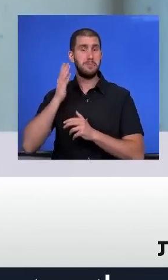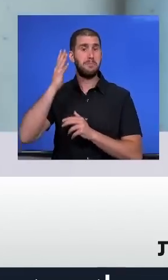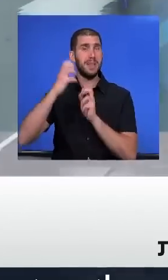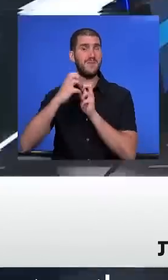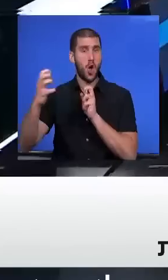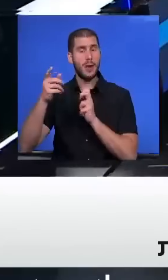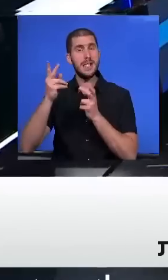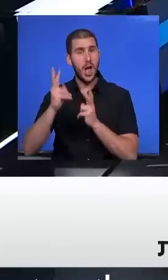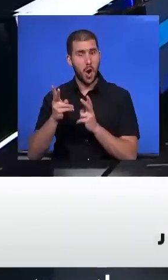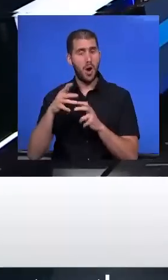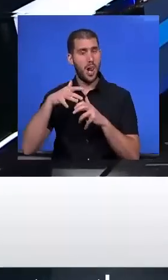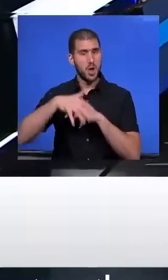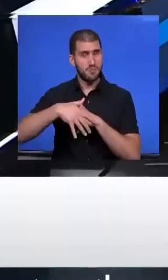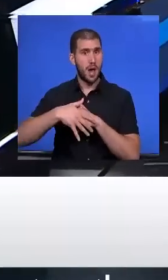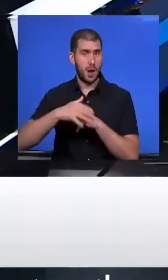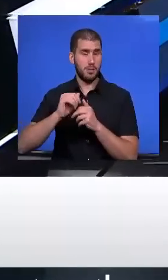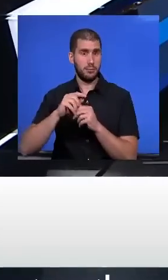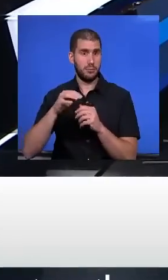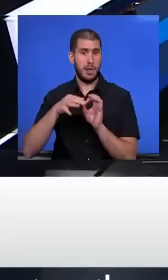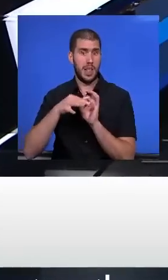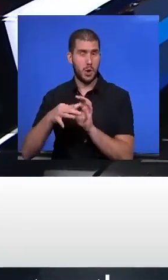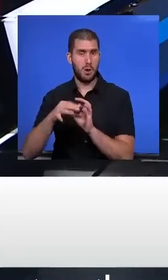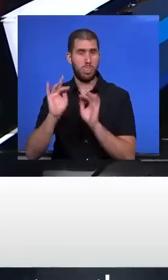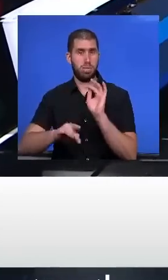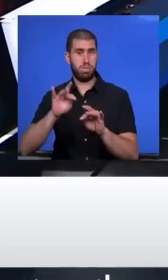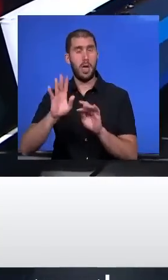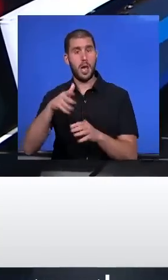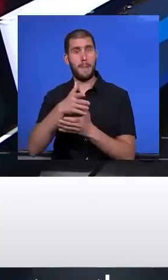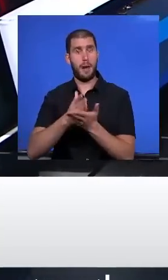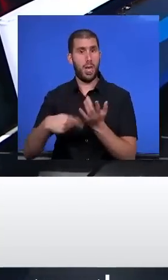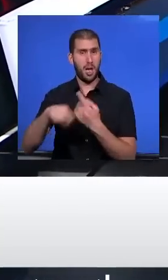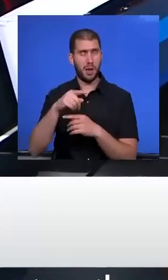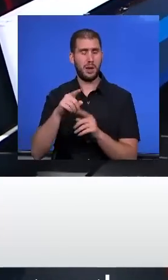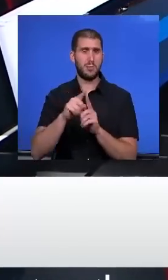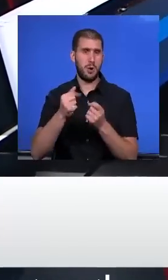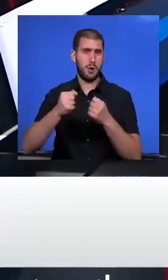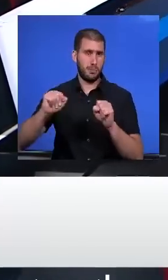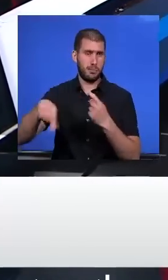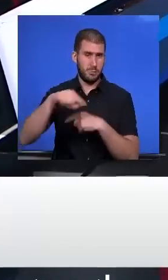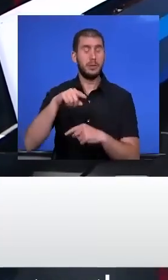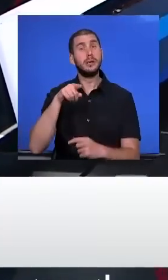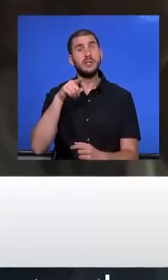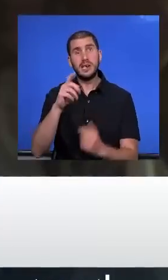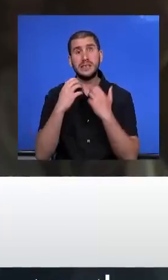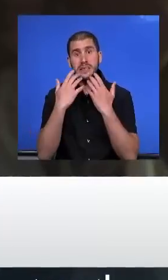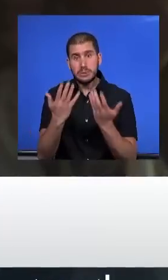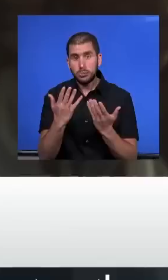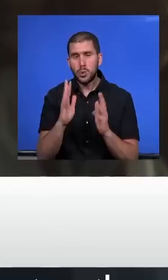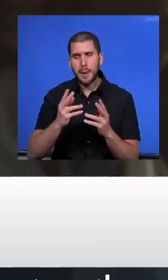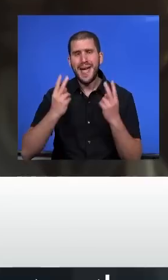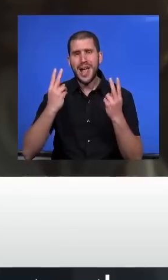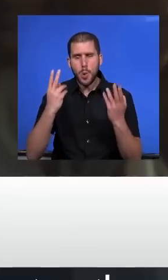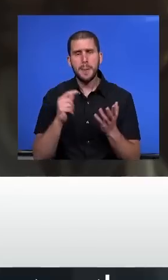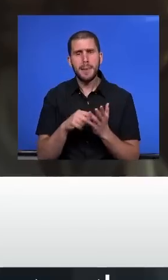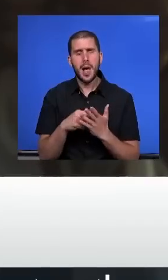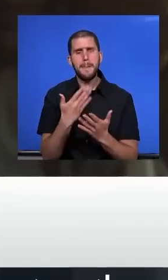זה עלול לגרום, עלול לגרור אי גיוס גם בקרב אוכלוסיות נוספות, והסיפור כאן זה סיפור עקרוני, כי בפועל